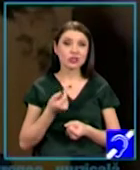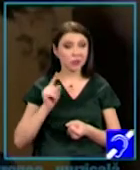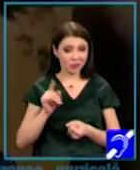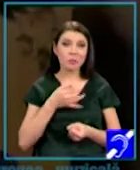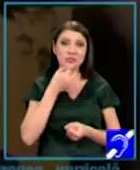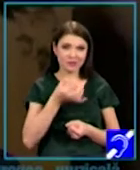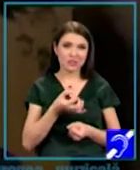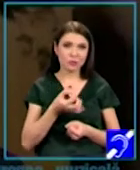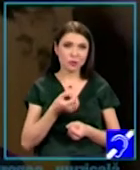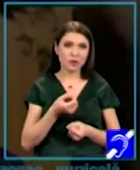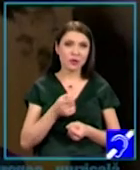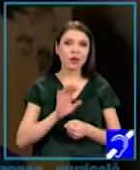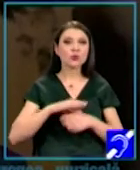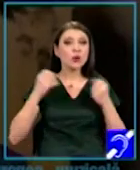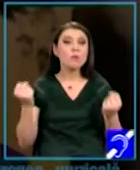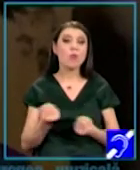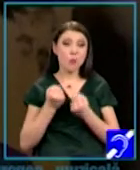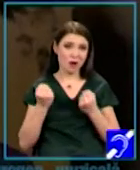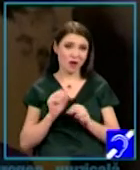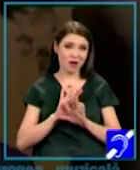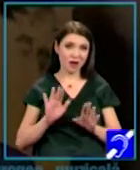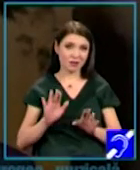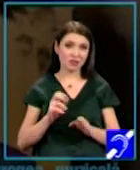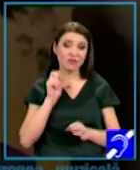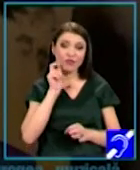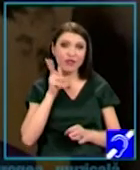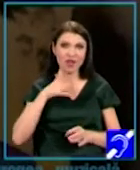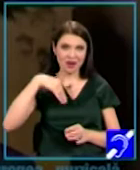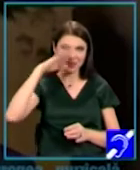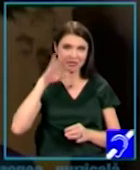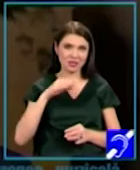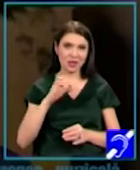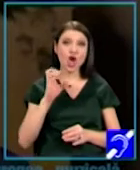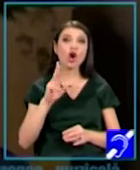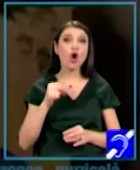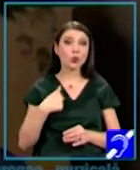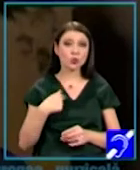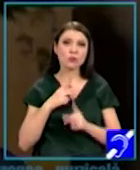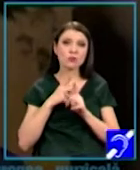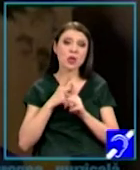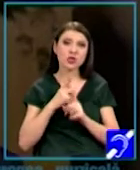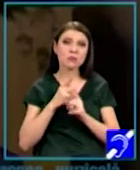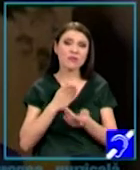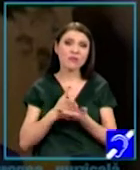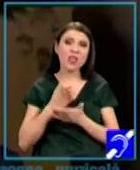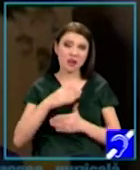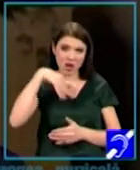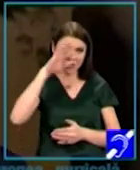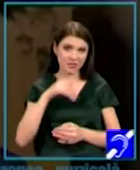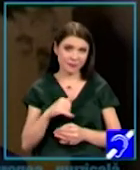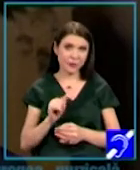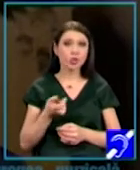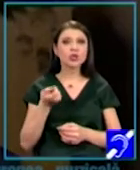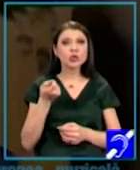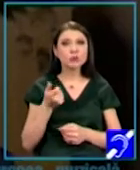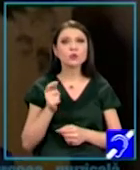să vă mărturisesc că numai prin muncă zilnică, corul Preludiu repetă în fiecare zi și